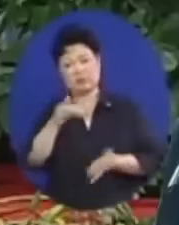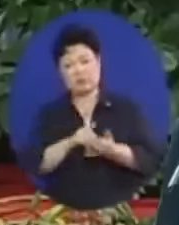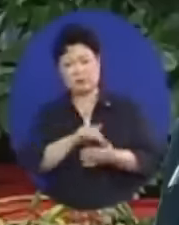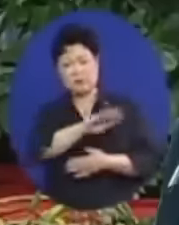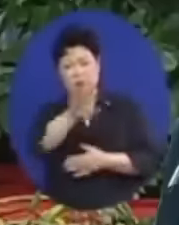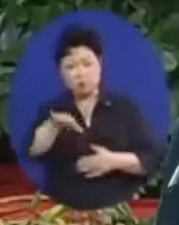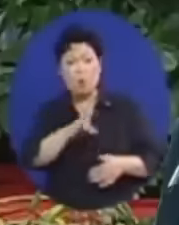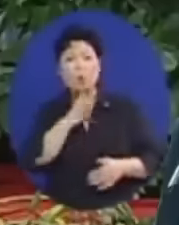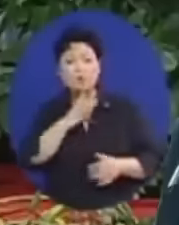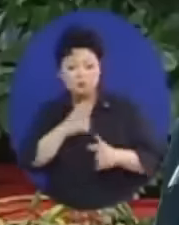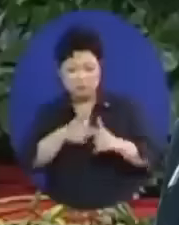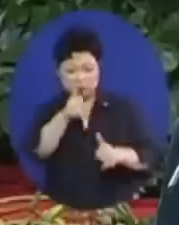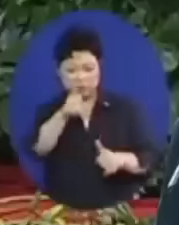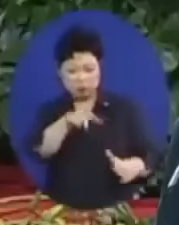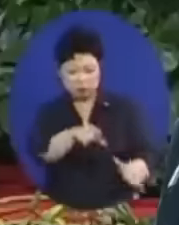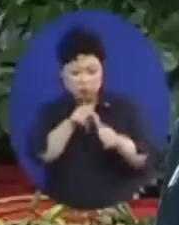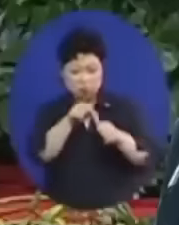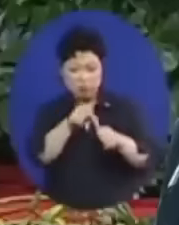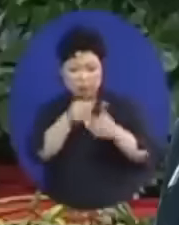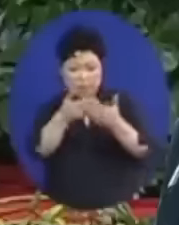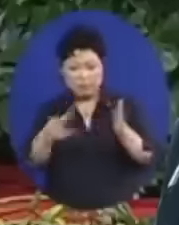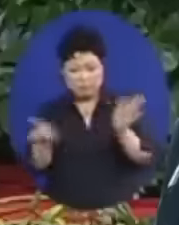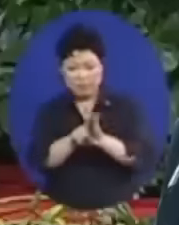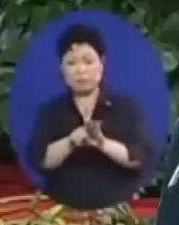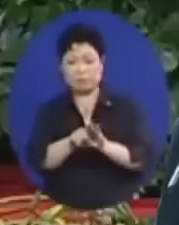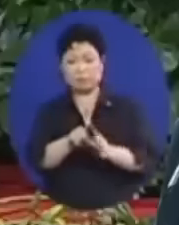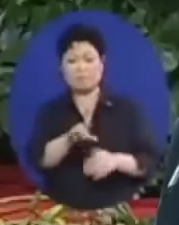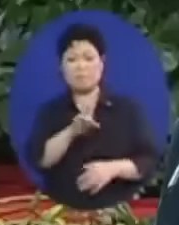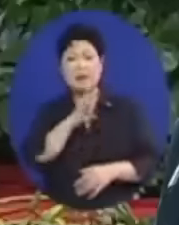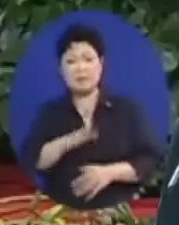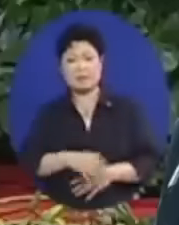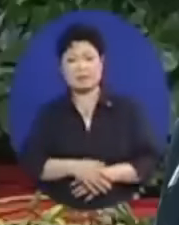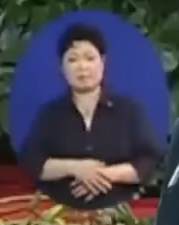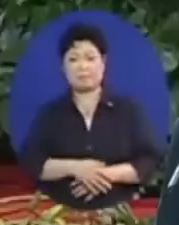구원은 오직 예수 그리스도를 믿는 믿음을 통해서